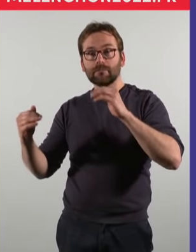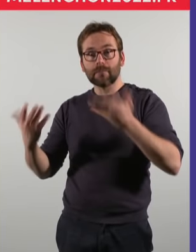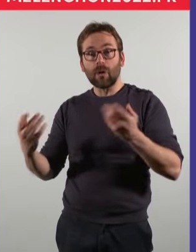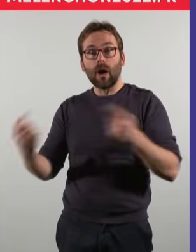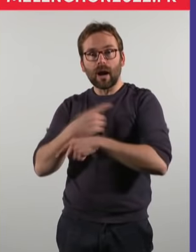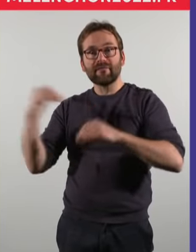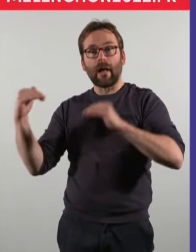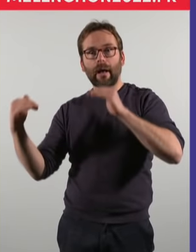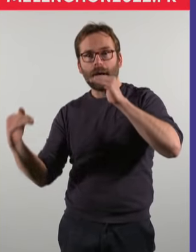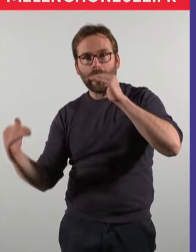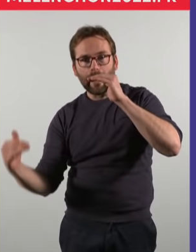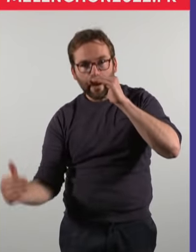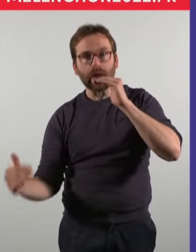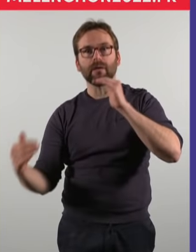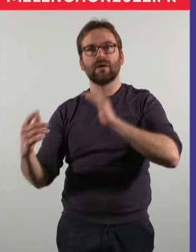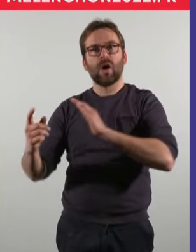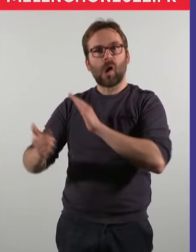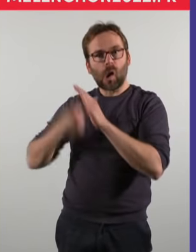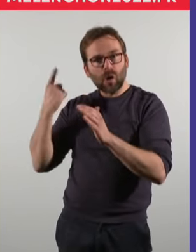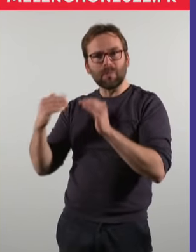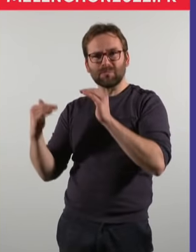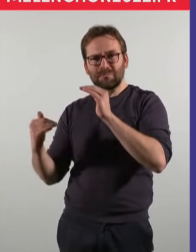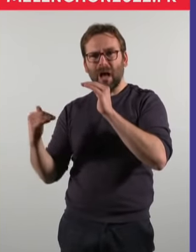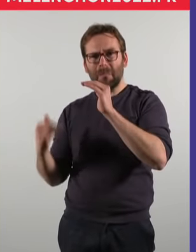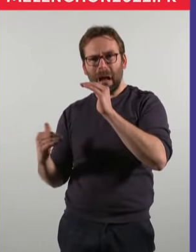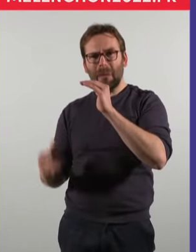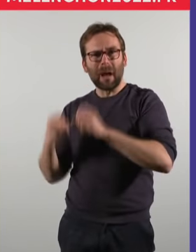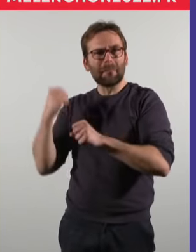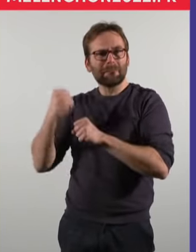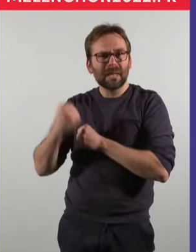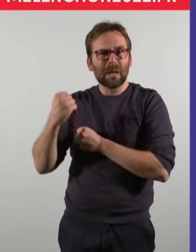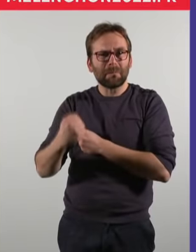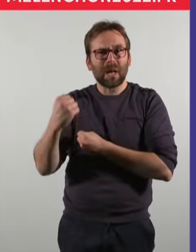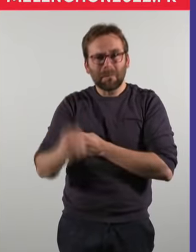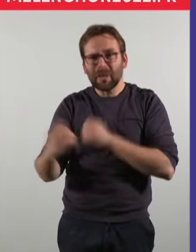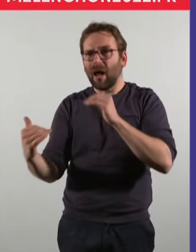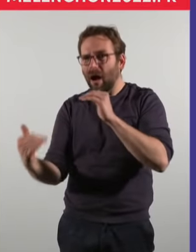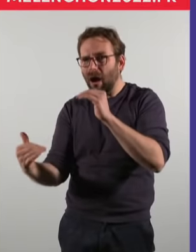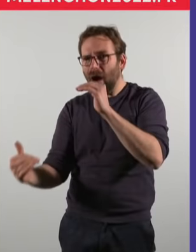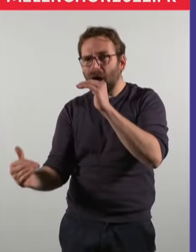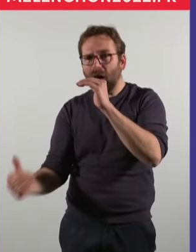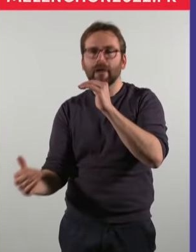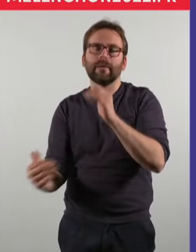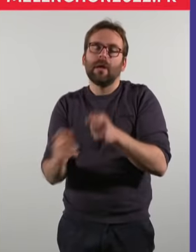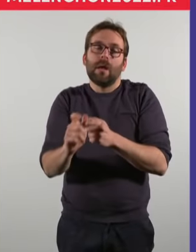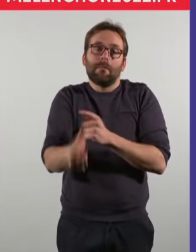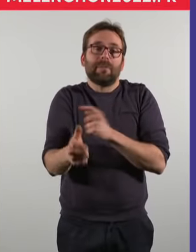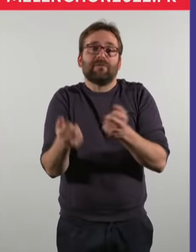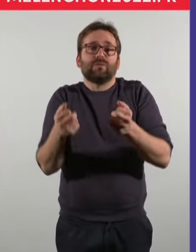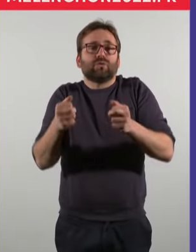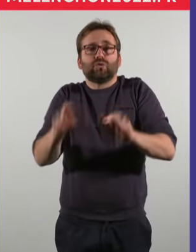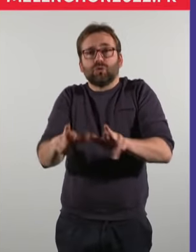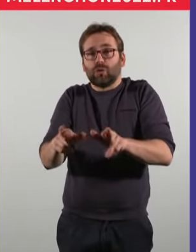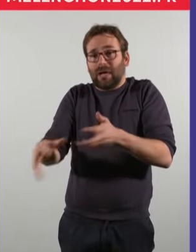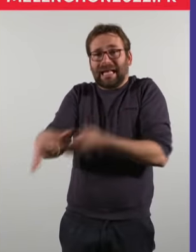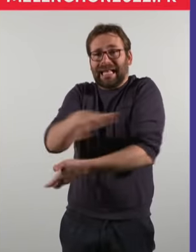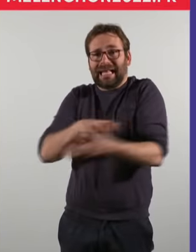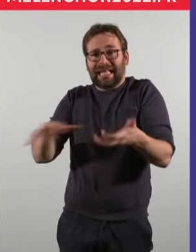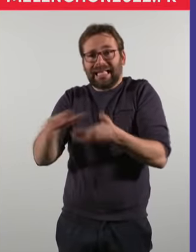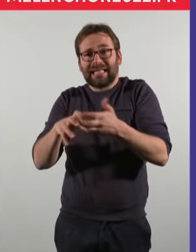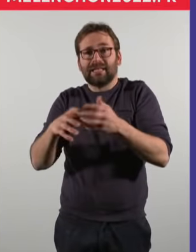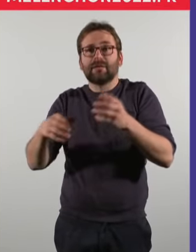renversée et l'inégalité va se creusant de nouveau, déclenchant à coup sûr une aggravation de la crise